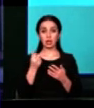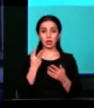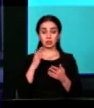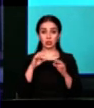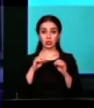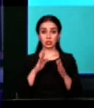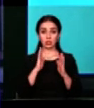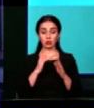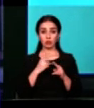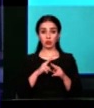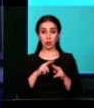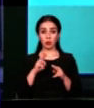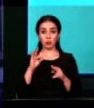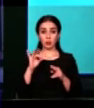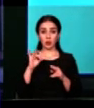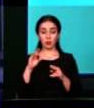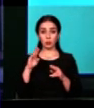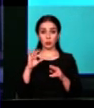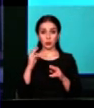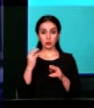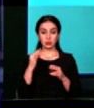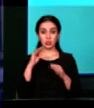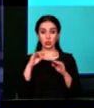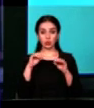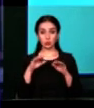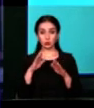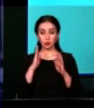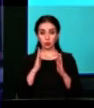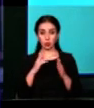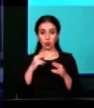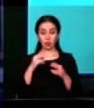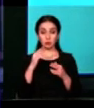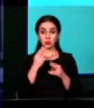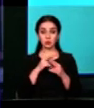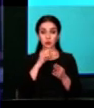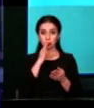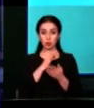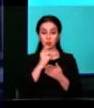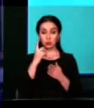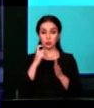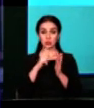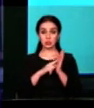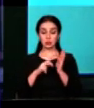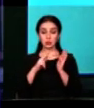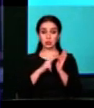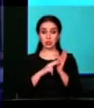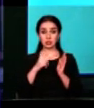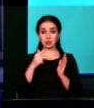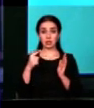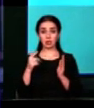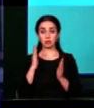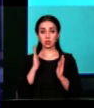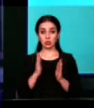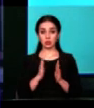tashkil qiladi deb proporsiya tuzib olamiz. Va bu proporsiyani yechsak, javobi 178 gram chiqadi.